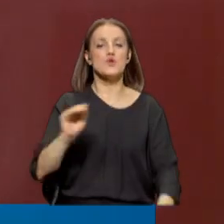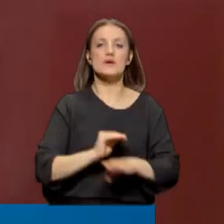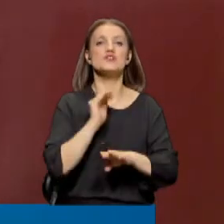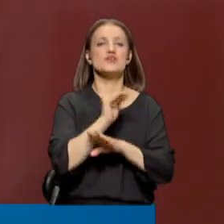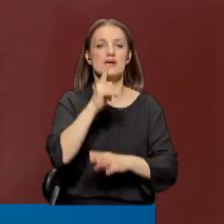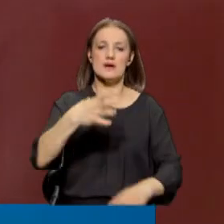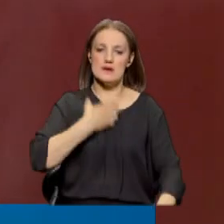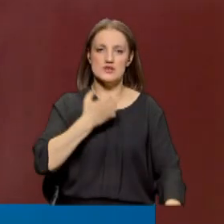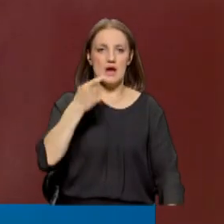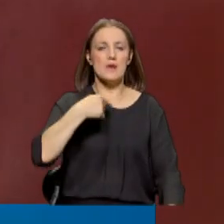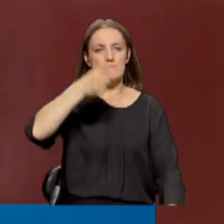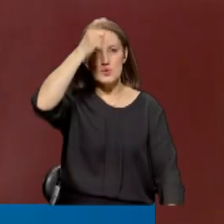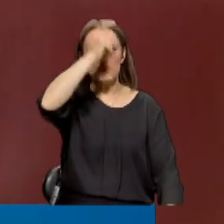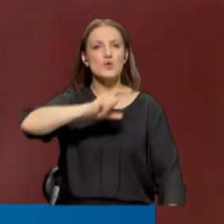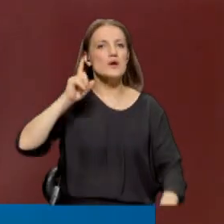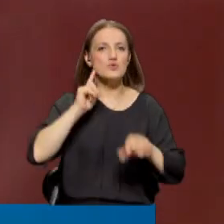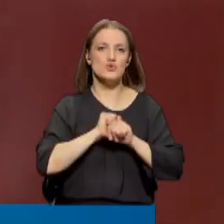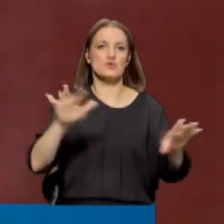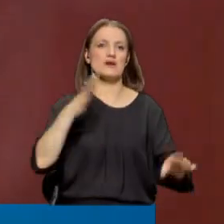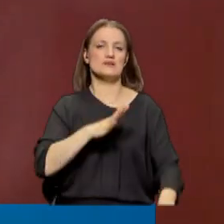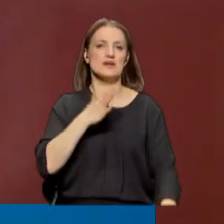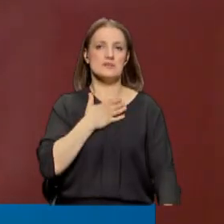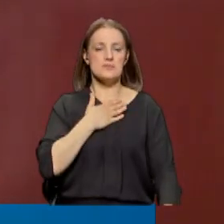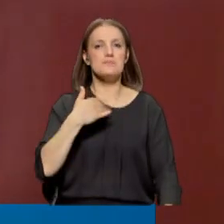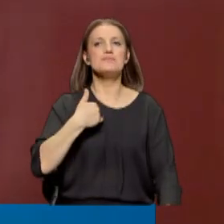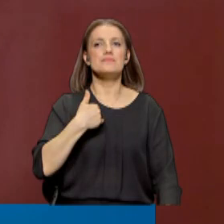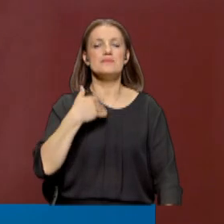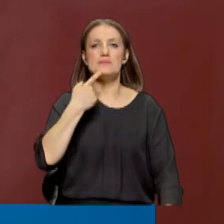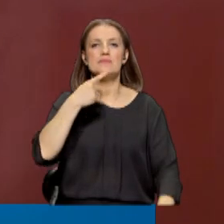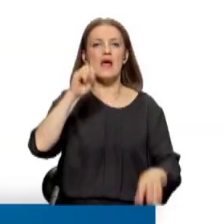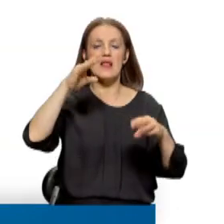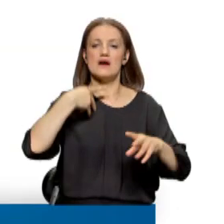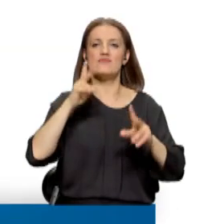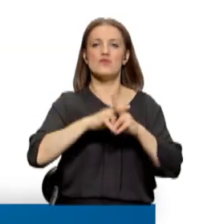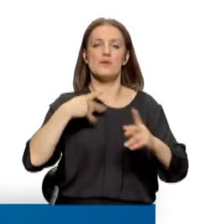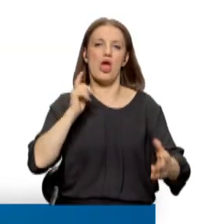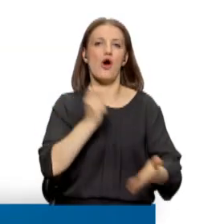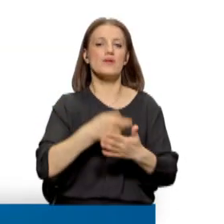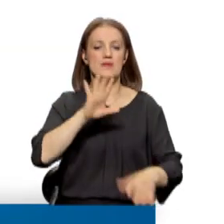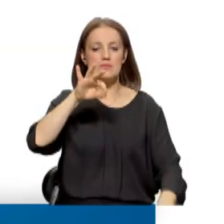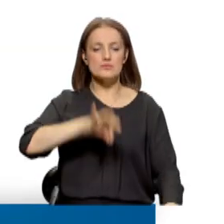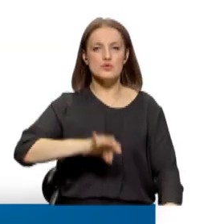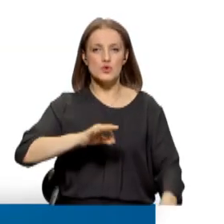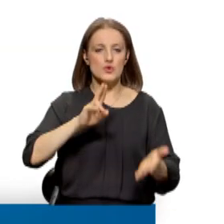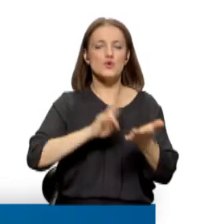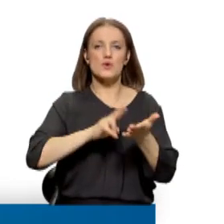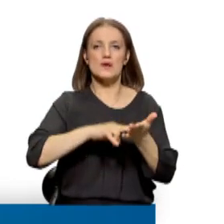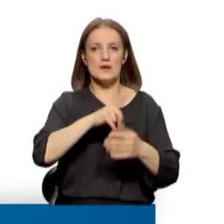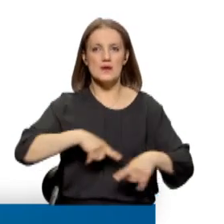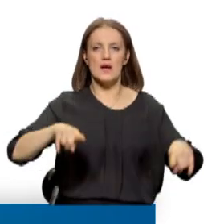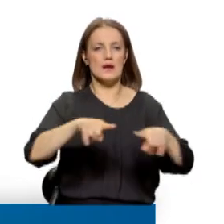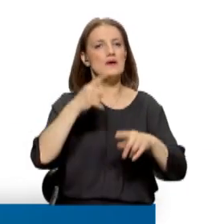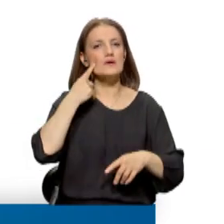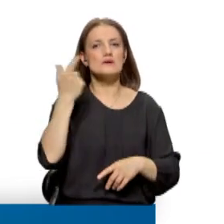yaşadığı dramı bütün Türkiye'ye duyurmak istedim. Elektrik faturamı ödemedim. Bugün itibariyle tüm abone gruplarında elektriği